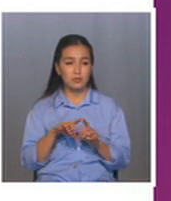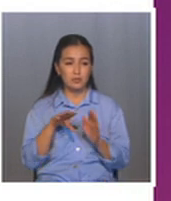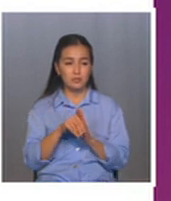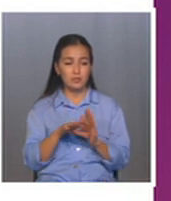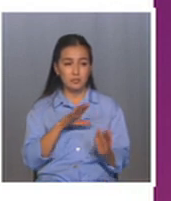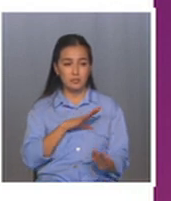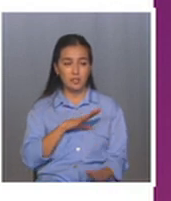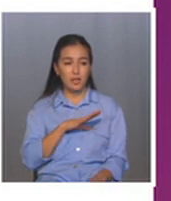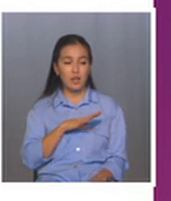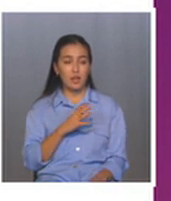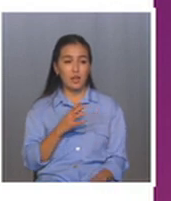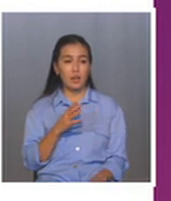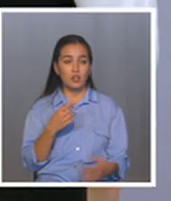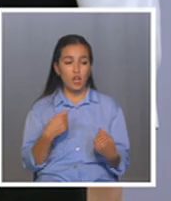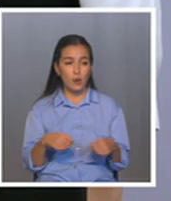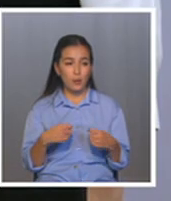Тауар